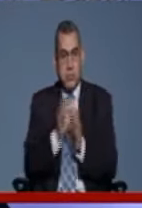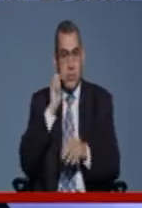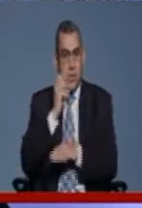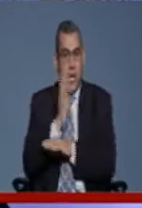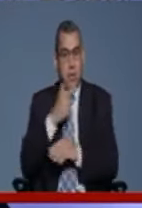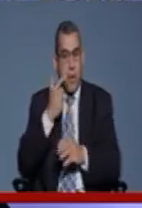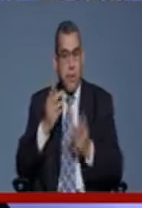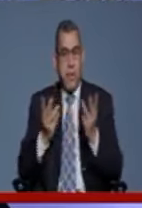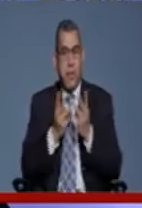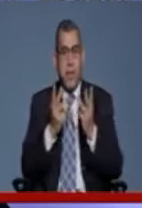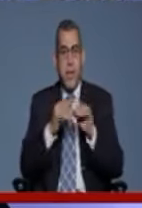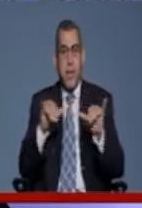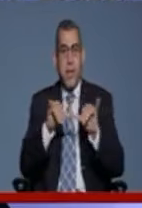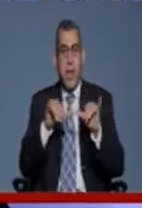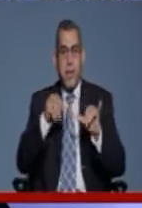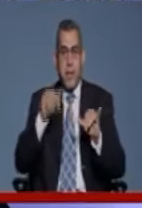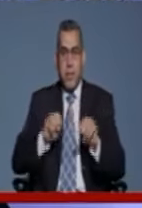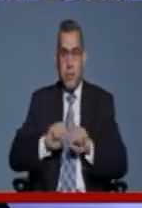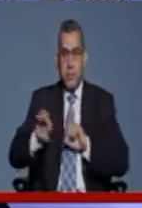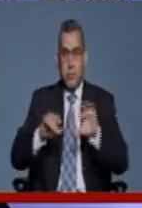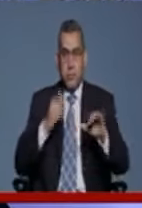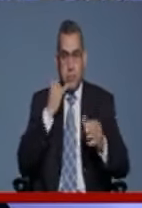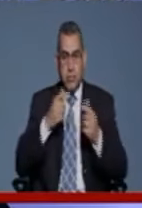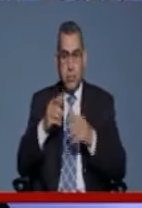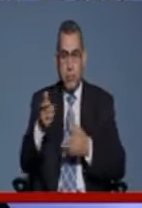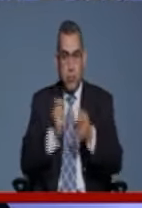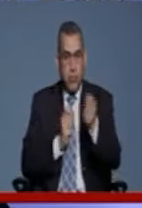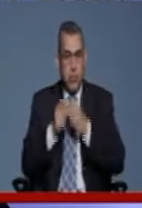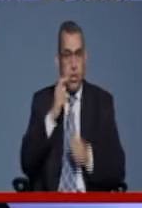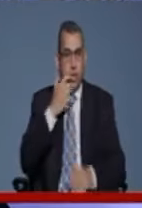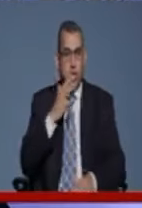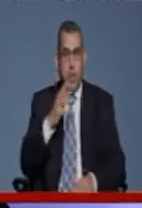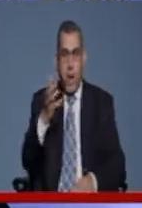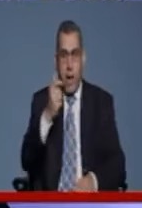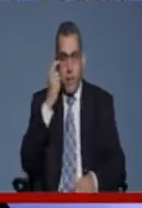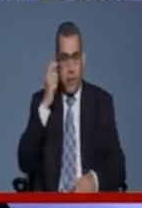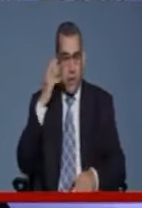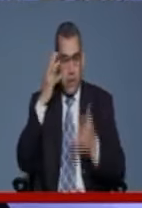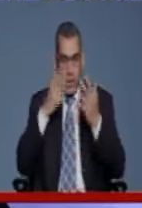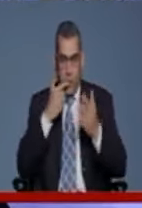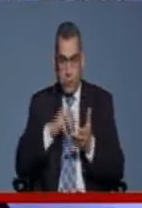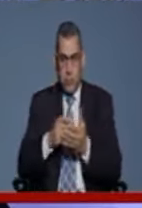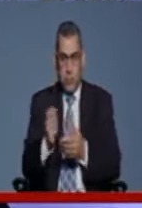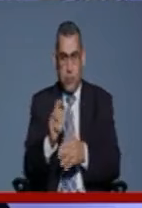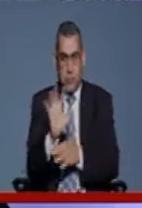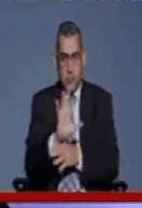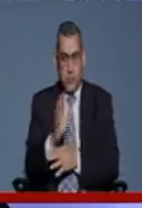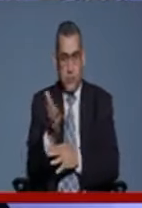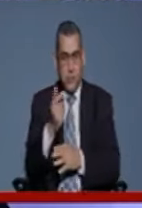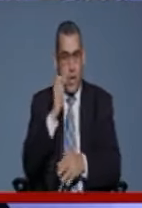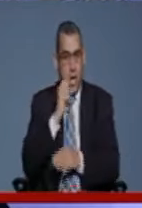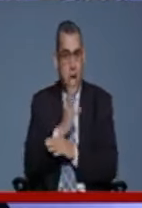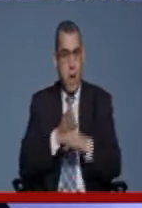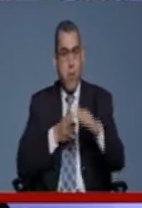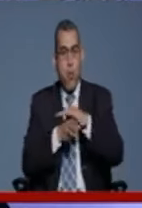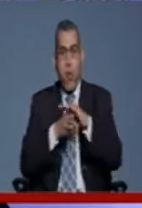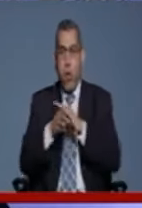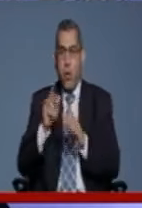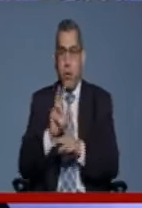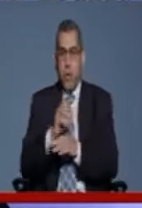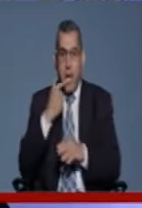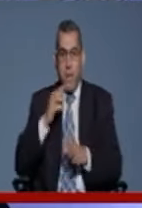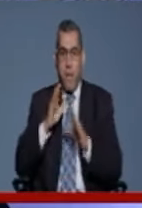الاجتماعي لاستقطاب الشباب وتدريبه افتراضياً ودفعه للقيام بأعمال عنف تستهدف مقدرات